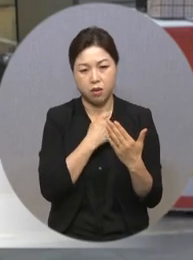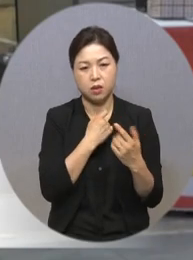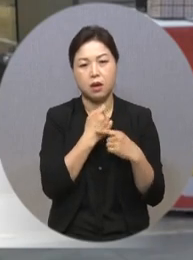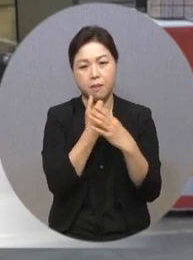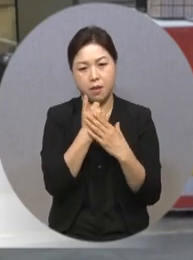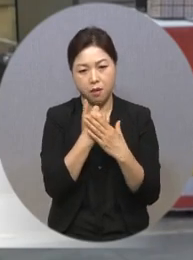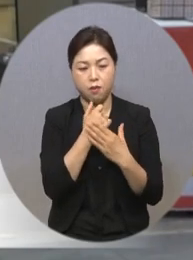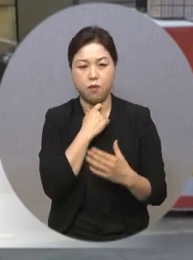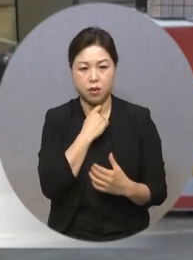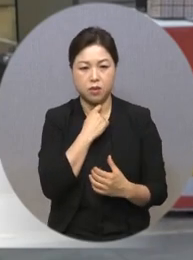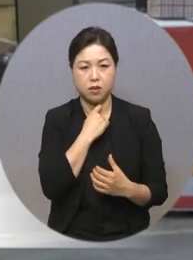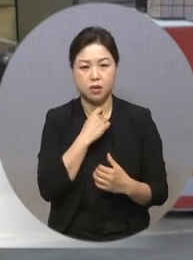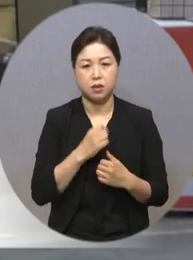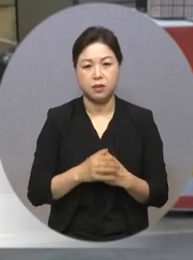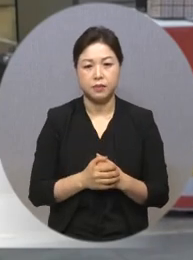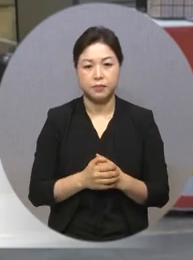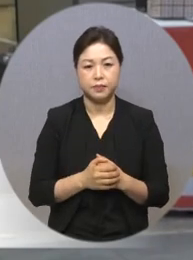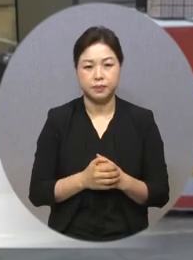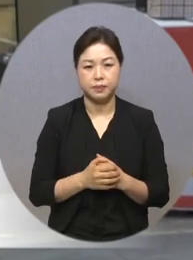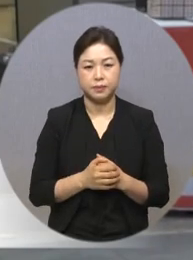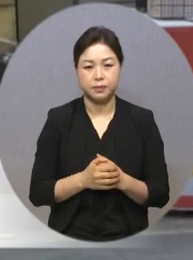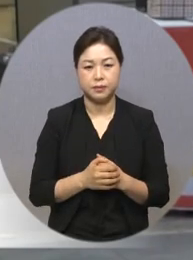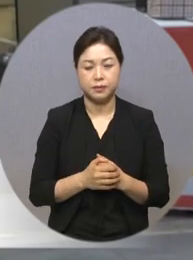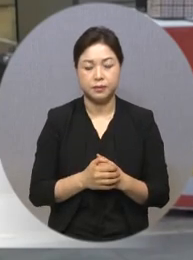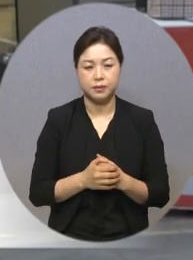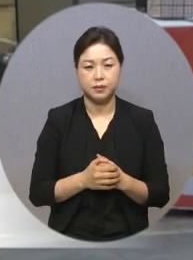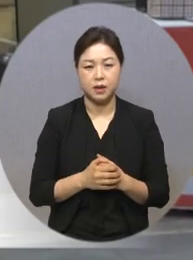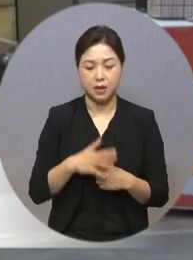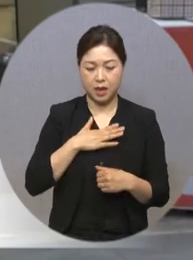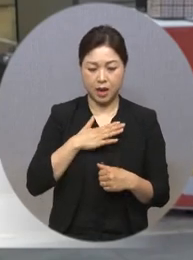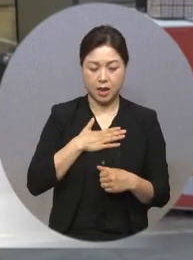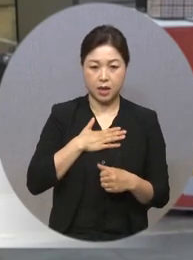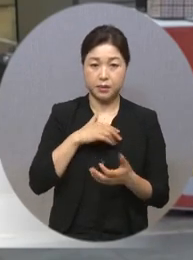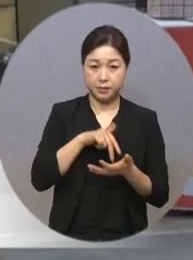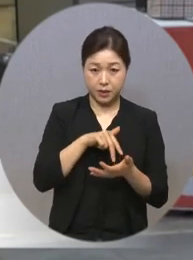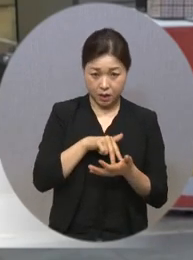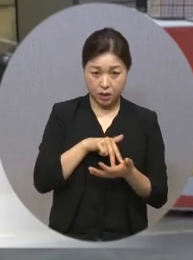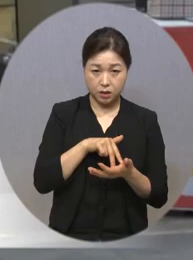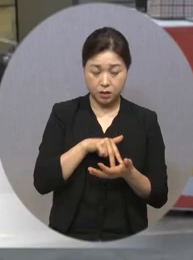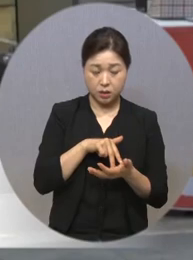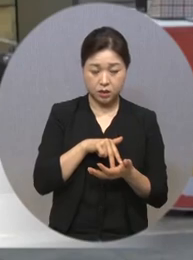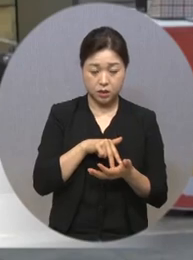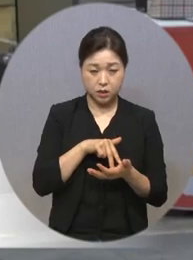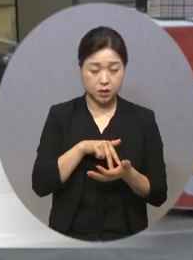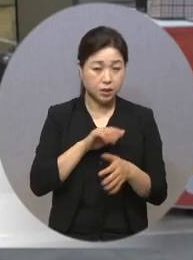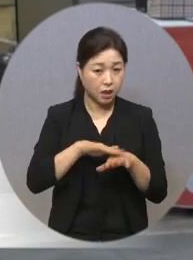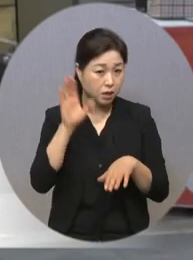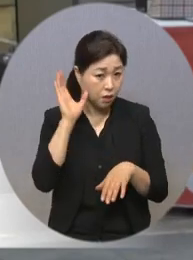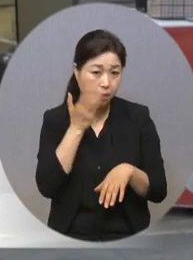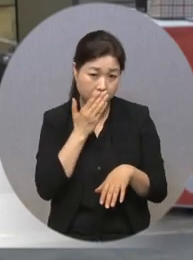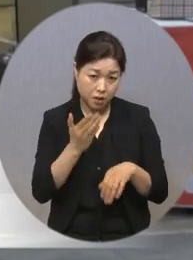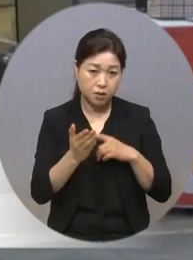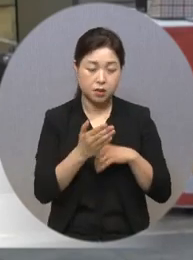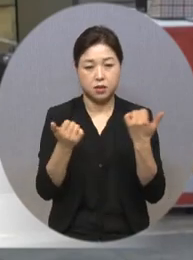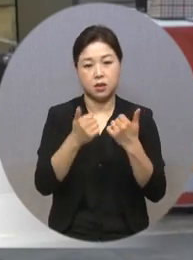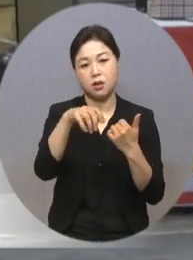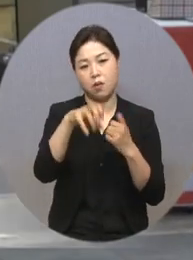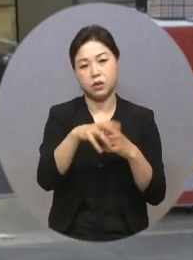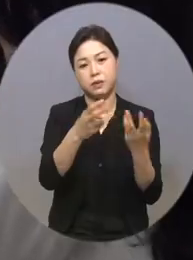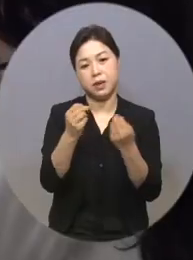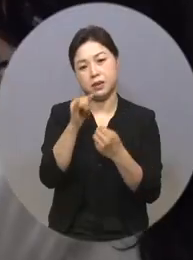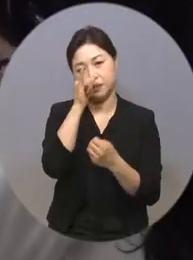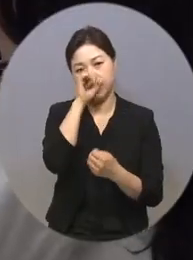싶어서 하는 건데 조금 더 나의 입장에서 들어줄 수 있는 그런 상담 시설이 많이 있으면